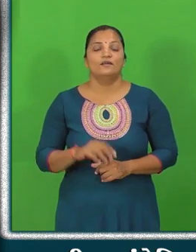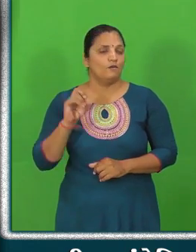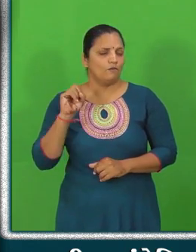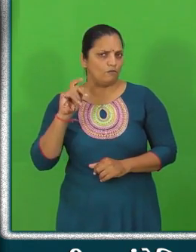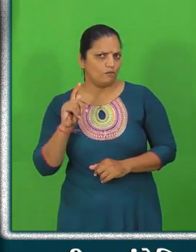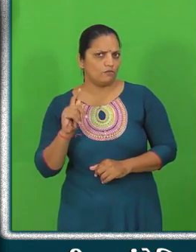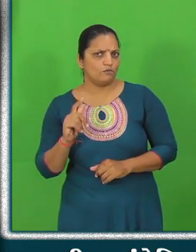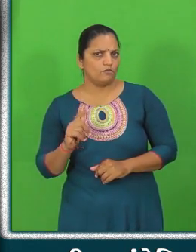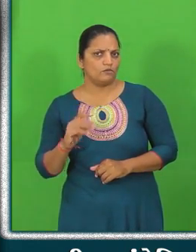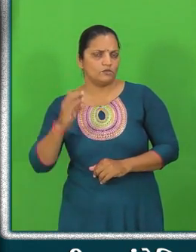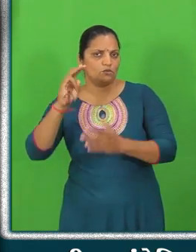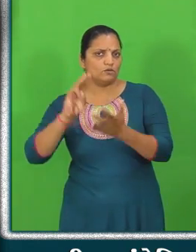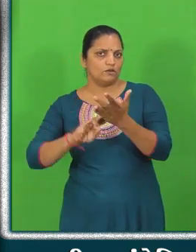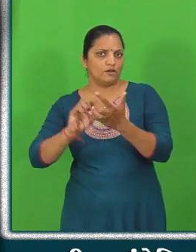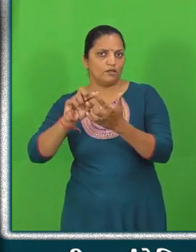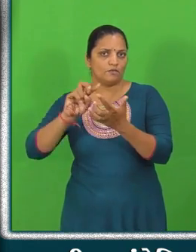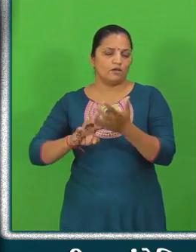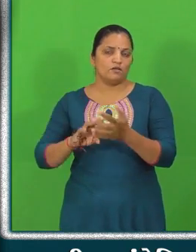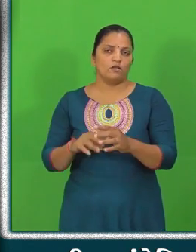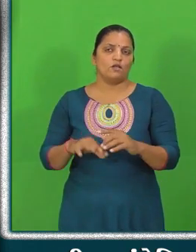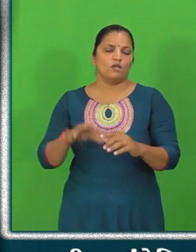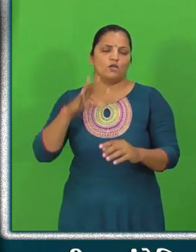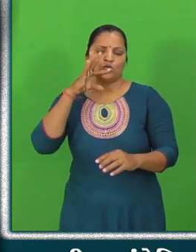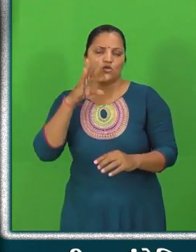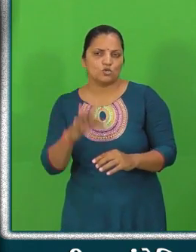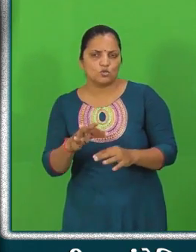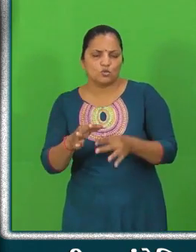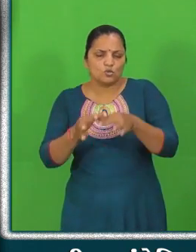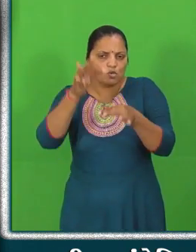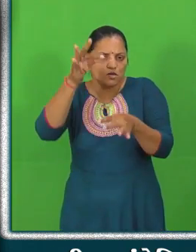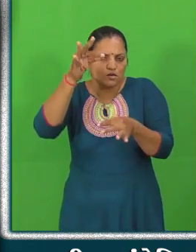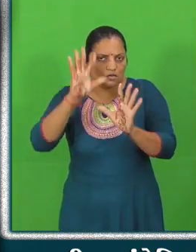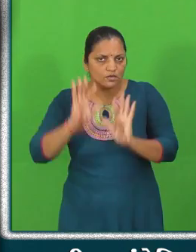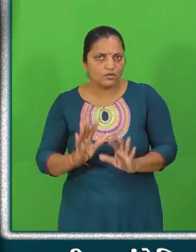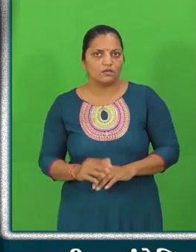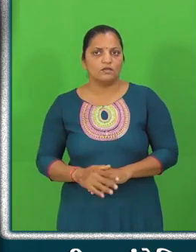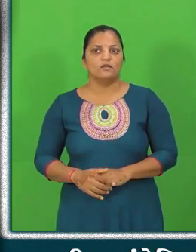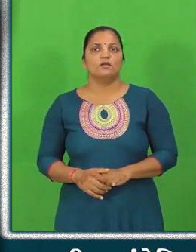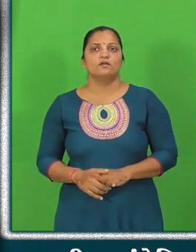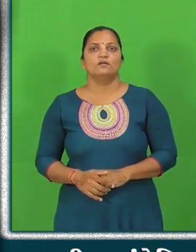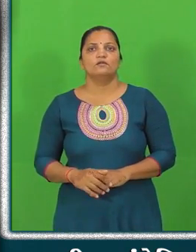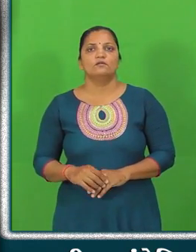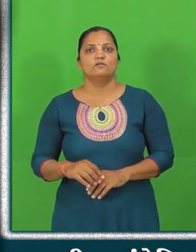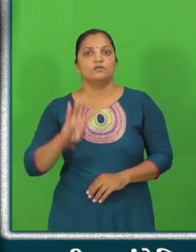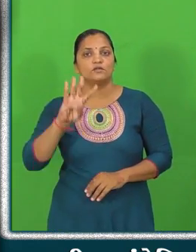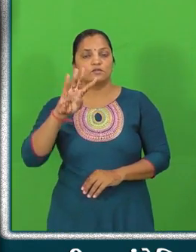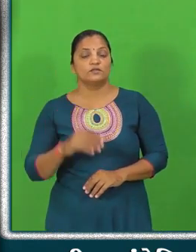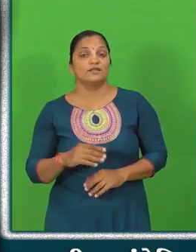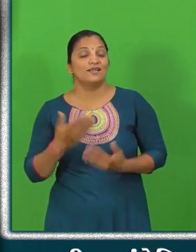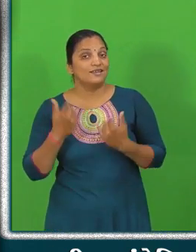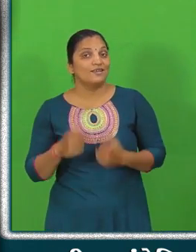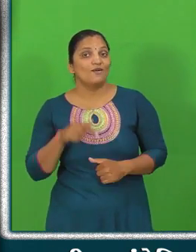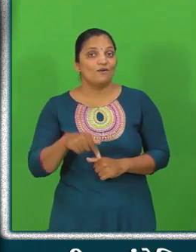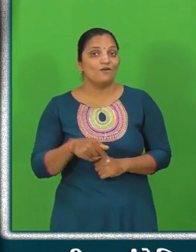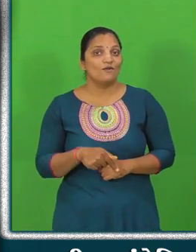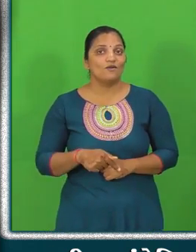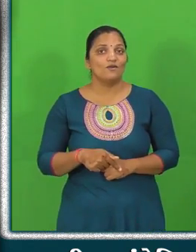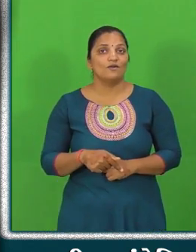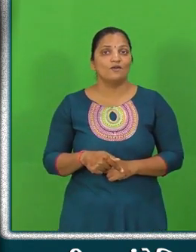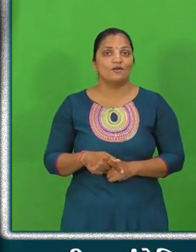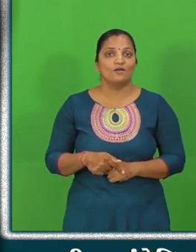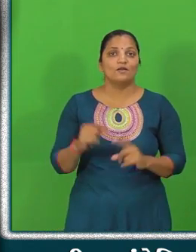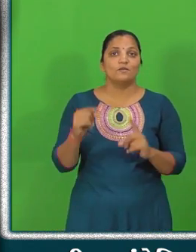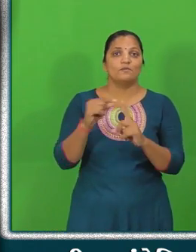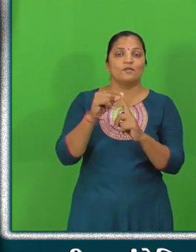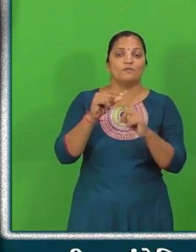ઓકે, અહીંયા એક કમેન્ટ એવી આવી છે ચોક્કસ માપ લેવાની જરૂર છે। બિલકુલ હું તમને ચોક્કસ માપ આ ચારે ચાર કિરણ, કારણ કે અહીંયા શું થાય છે, પાવર